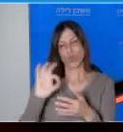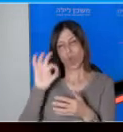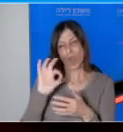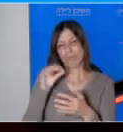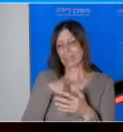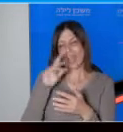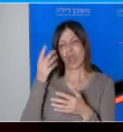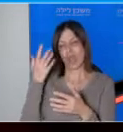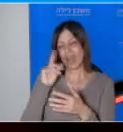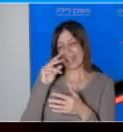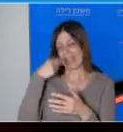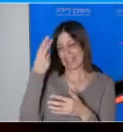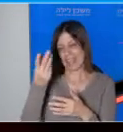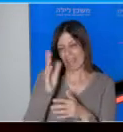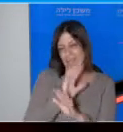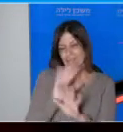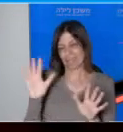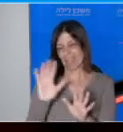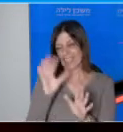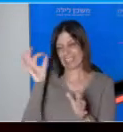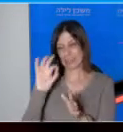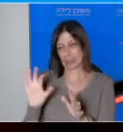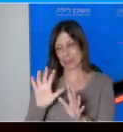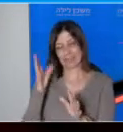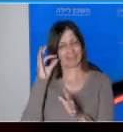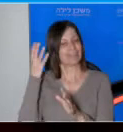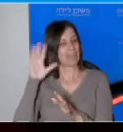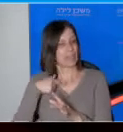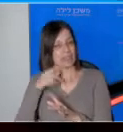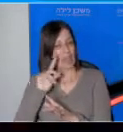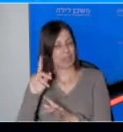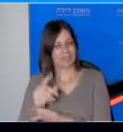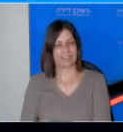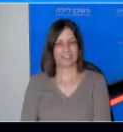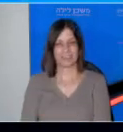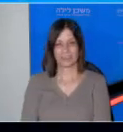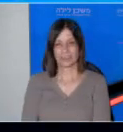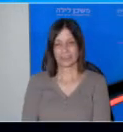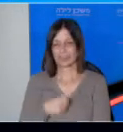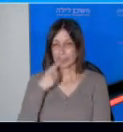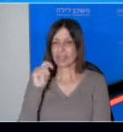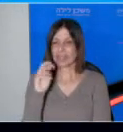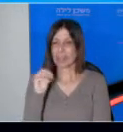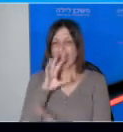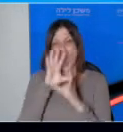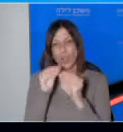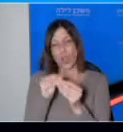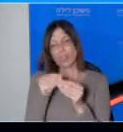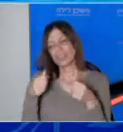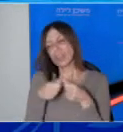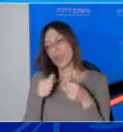יהיה. יש לך סקופ יובל. טוב, אז אתה יודע, אומרת תמי, באמת הכל מפוזיציה